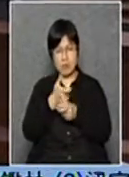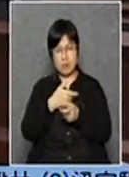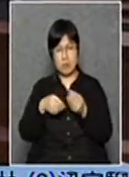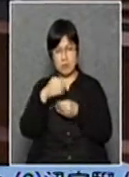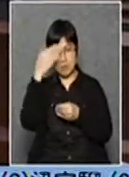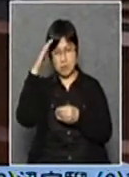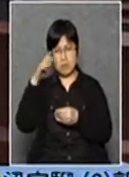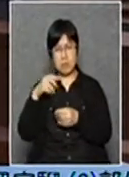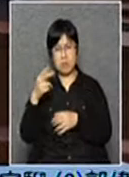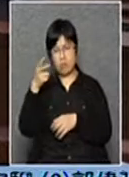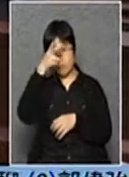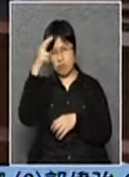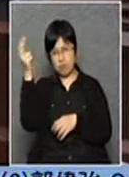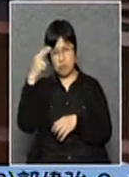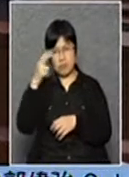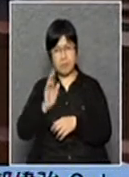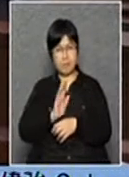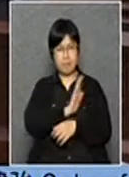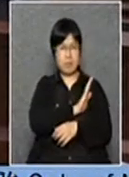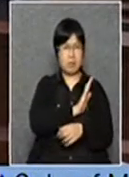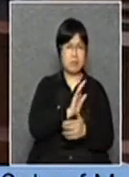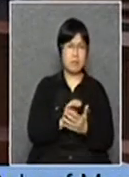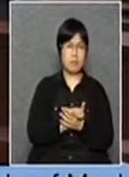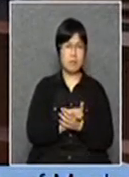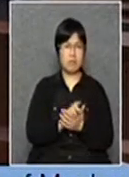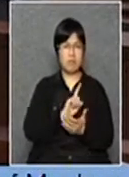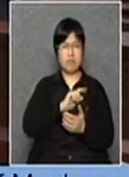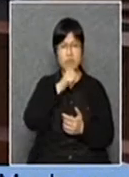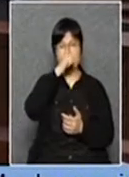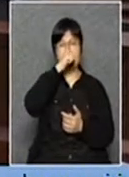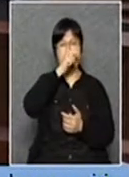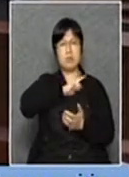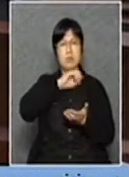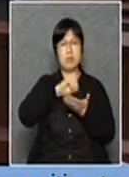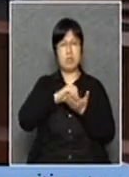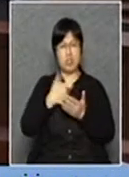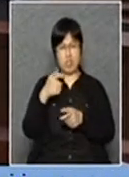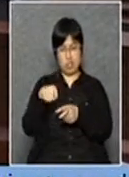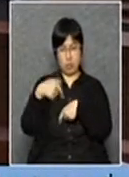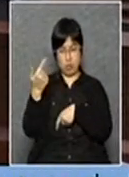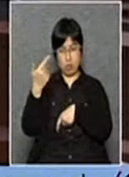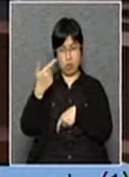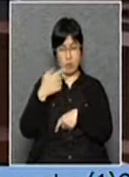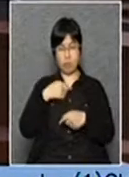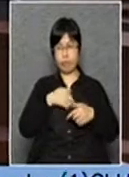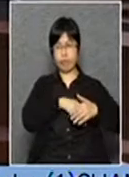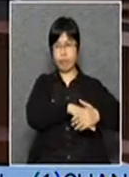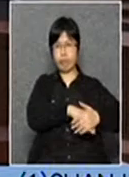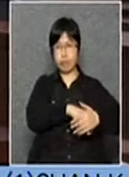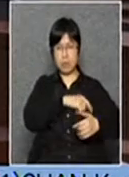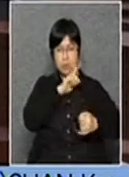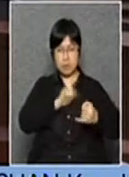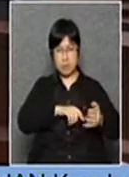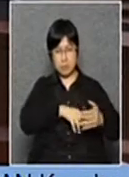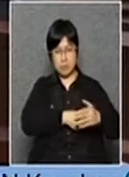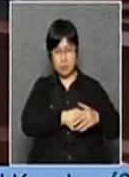們都是偏向於就自把自為，錢就賺了很多都不要緊，要放在那裡，但到真的用的時候呢，就